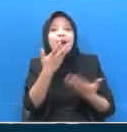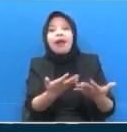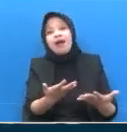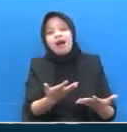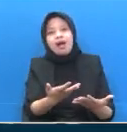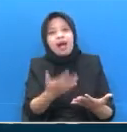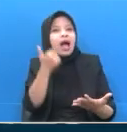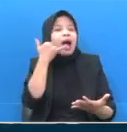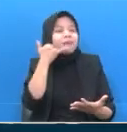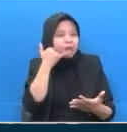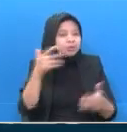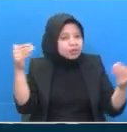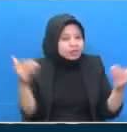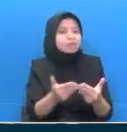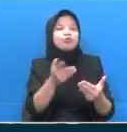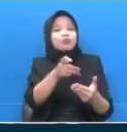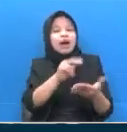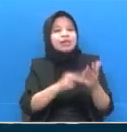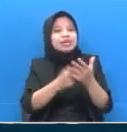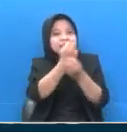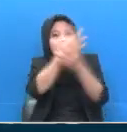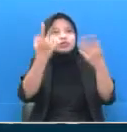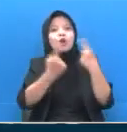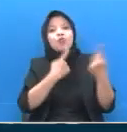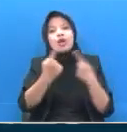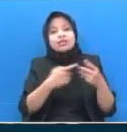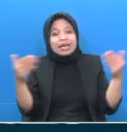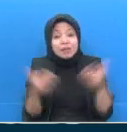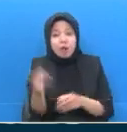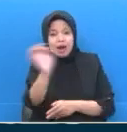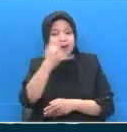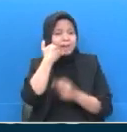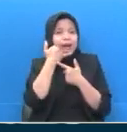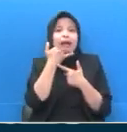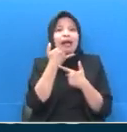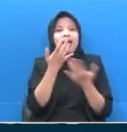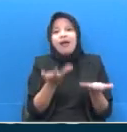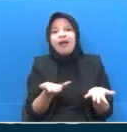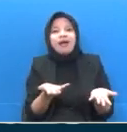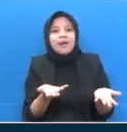Pasti itu akan menjelaskan komunikasi yang jelas. Selama itu tidak ketemu, inilah apa yang